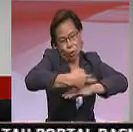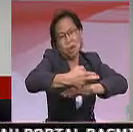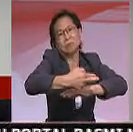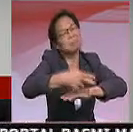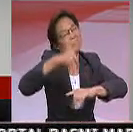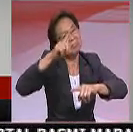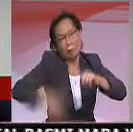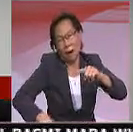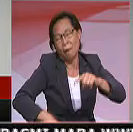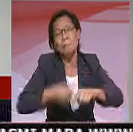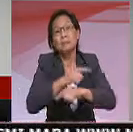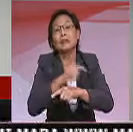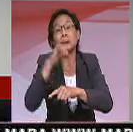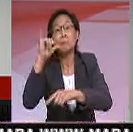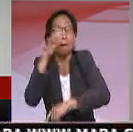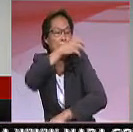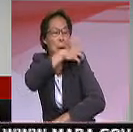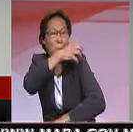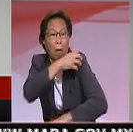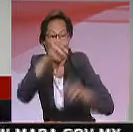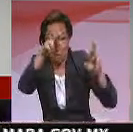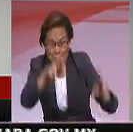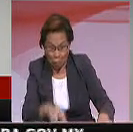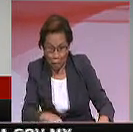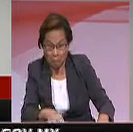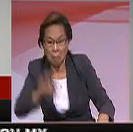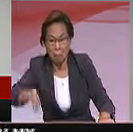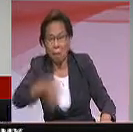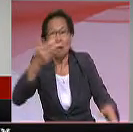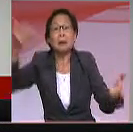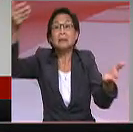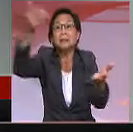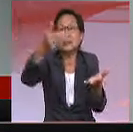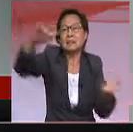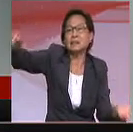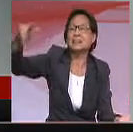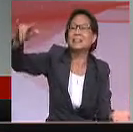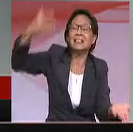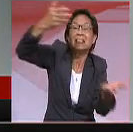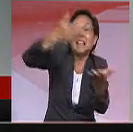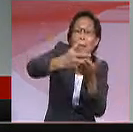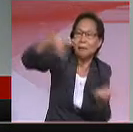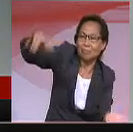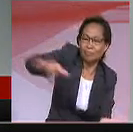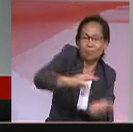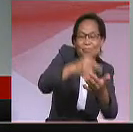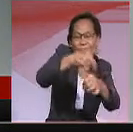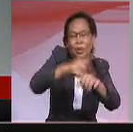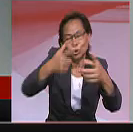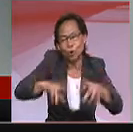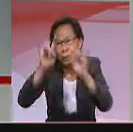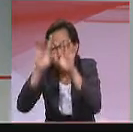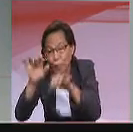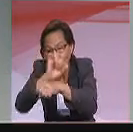Cenang semalam pihak berkuasa mengesan kehadiran warga Perancis itu sebaik Dia tiba di lapangan terbang antarang Langkawi dia telah